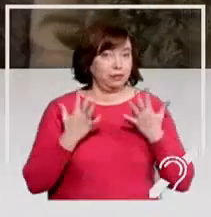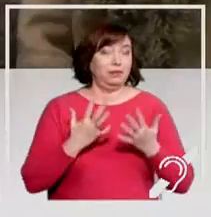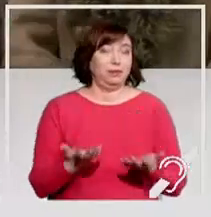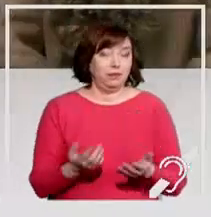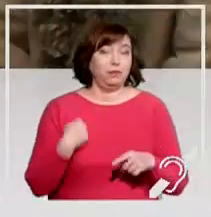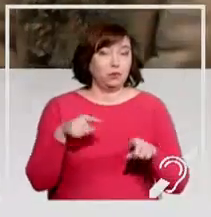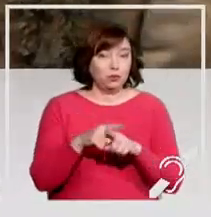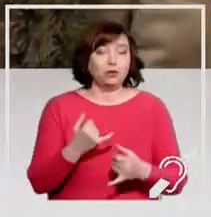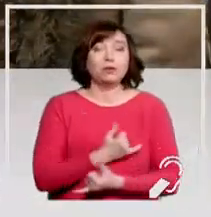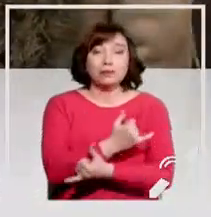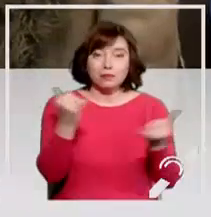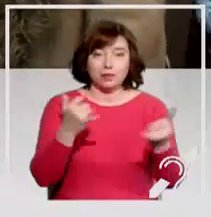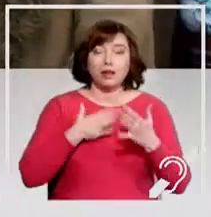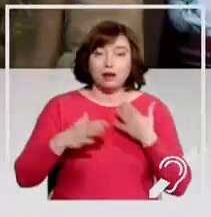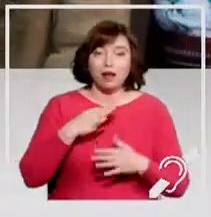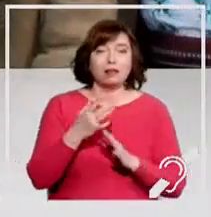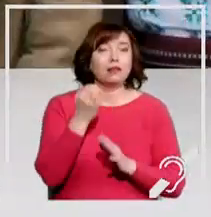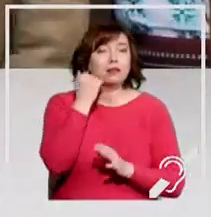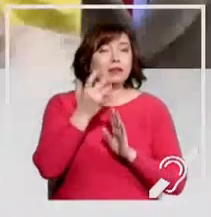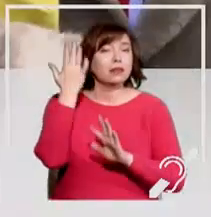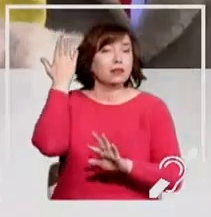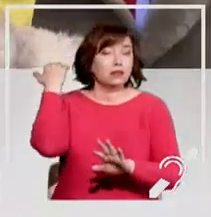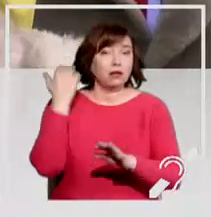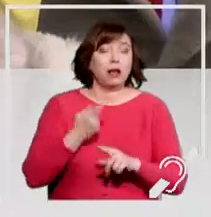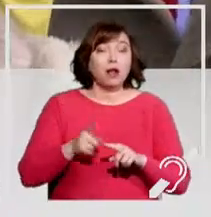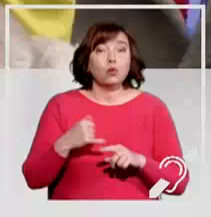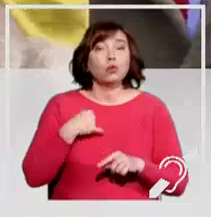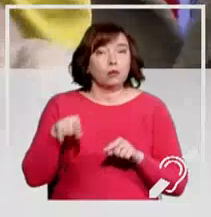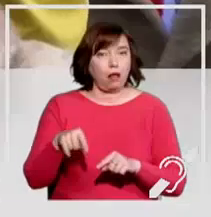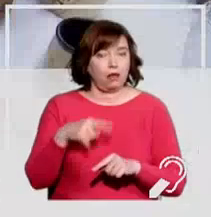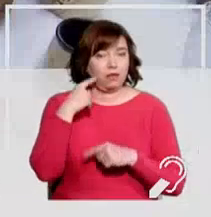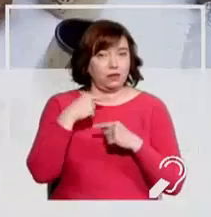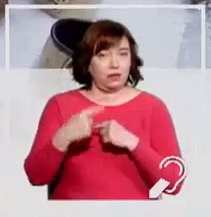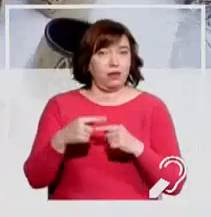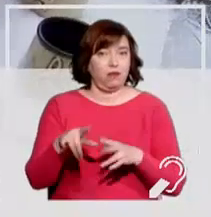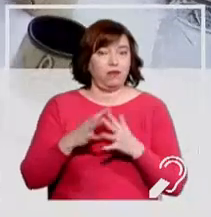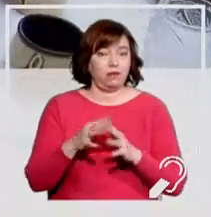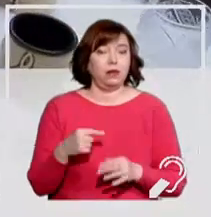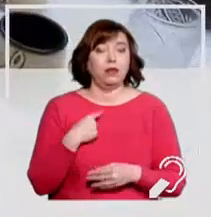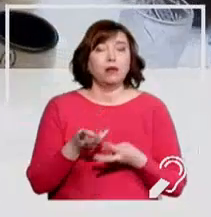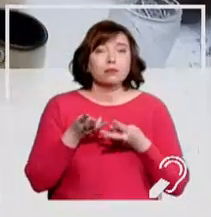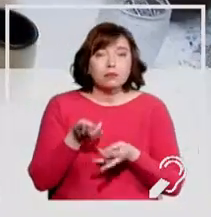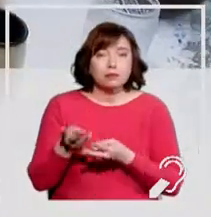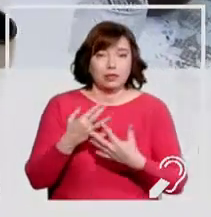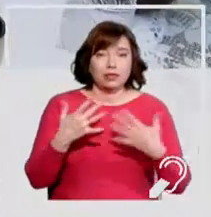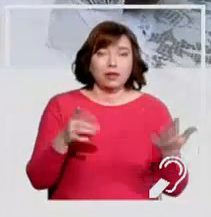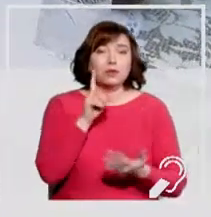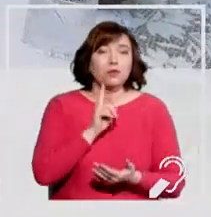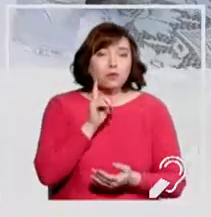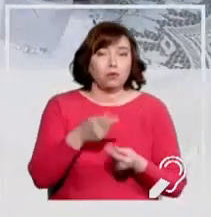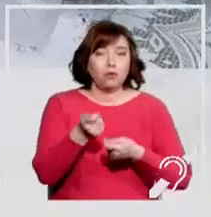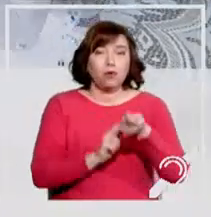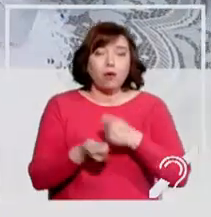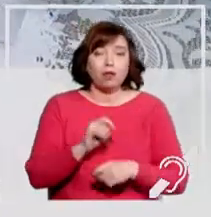cu bucurie colindul străvechi care este cules de aici, de la noi din sat, din comună. Am copt copturi,